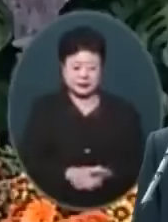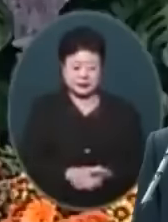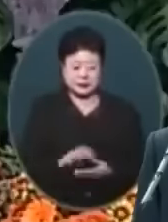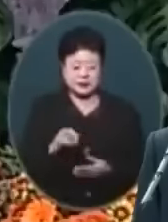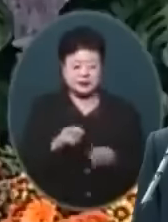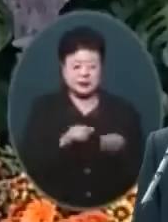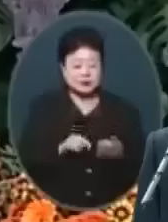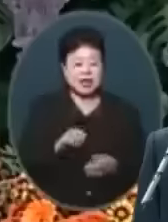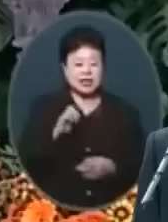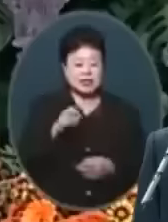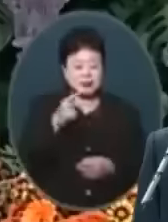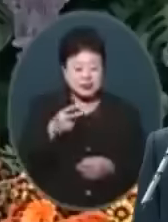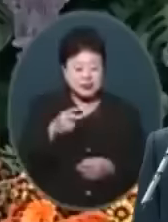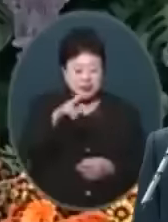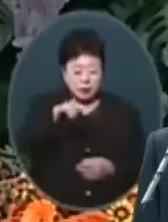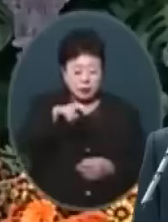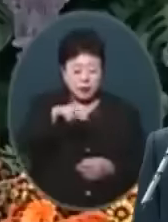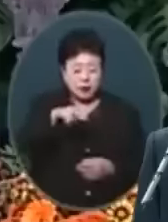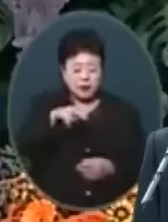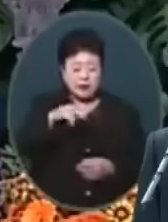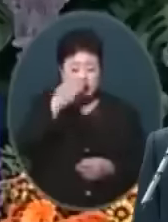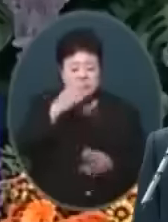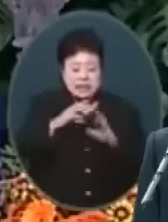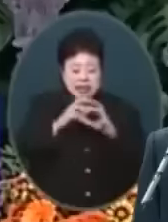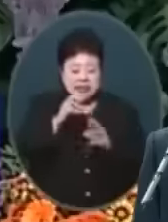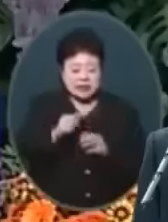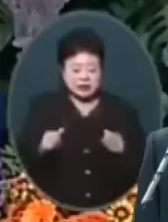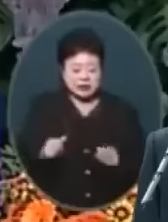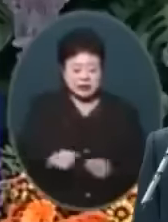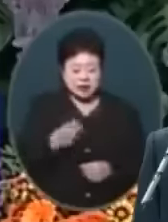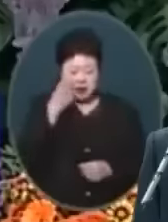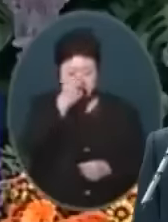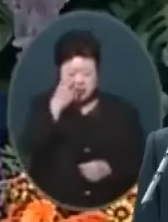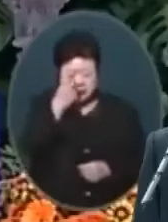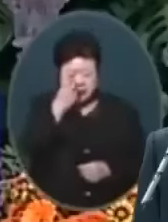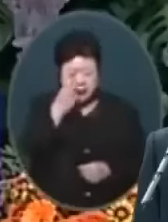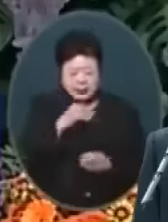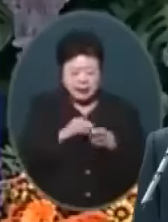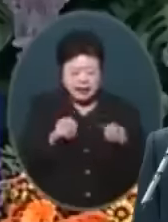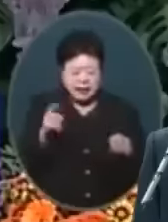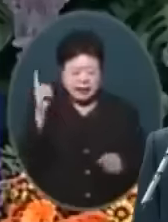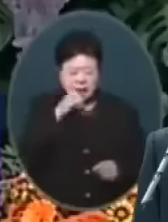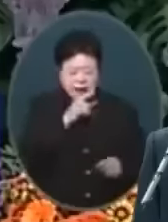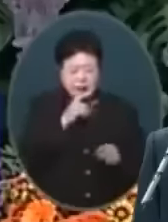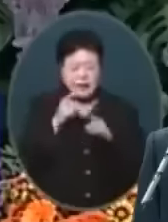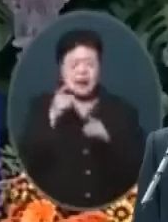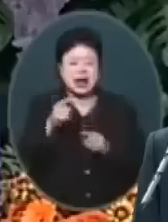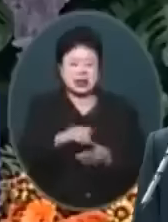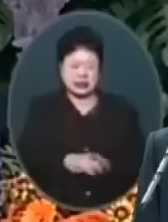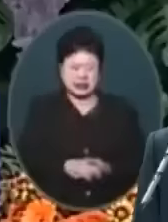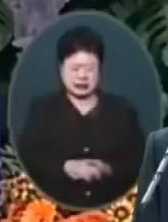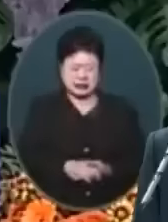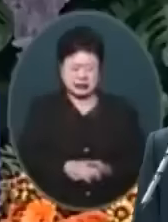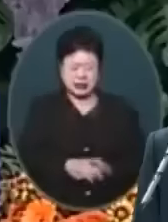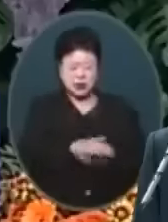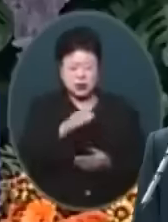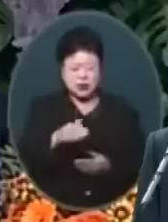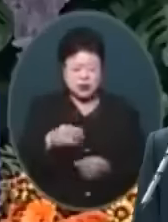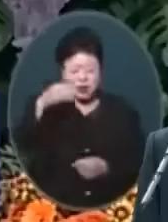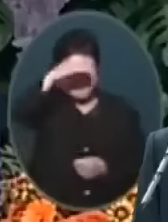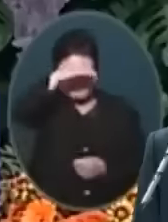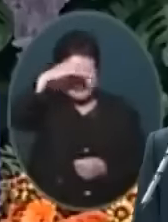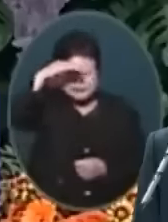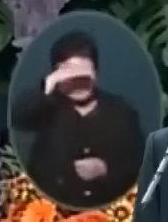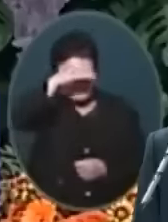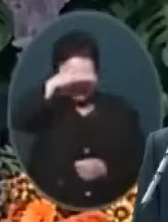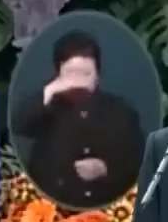민수기 13장 32절로 33절에 이스라엘 자손 앞에서 그 정탐한 땅을 악평하여 이르되 우리가 두루